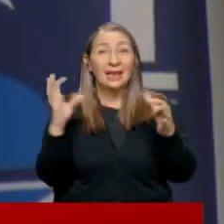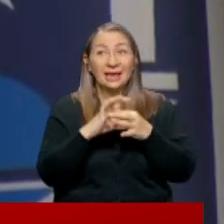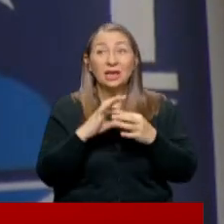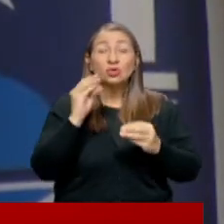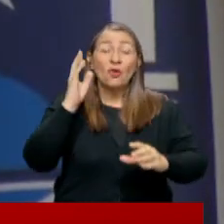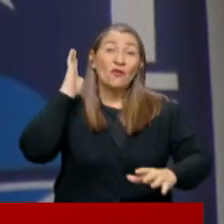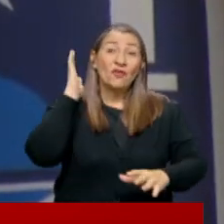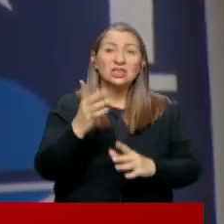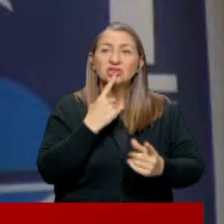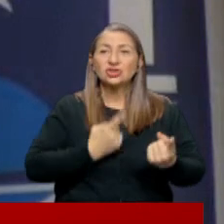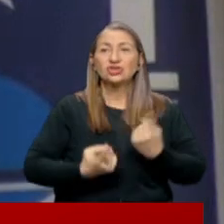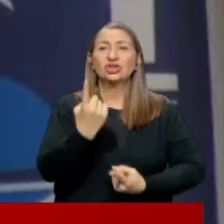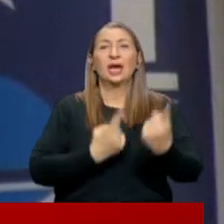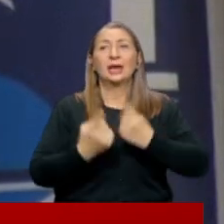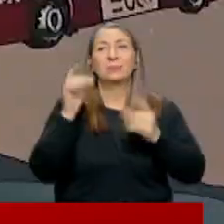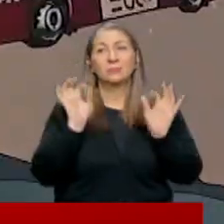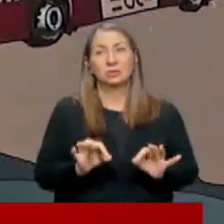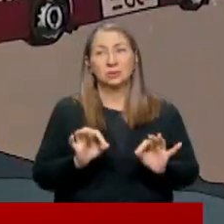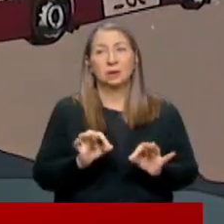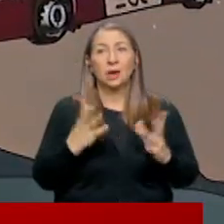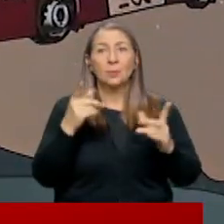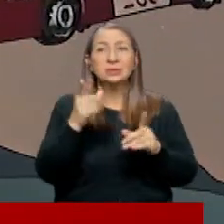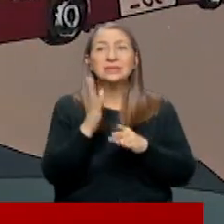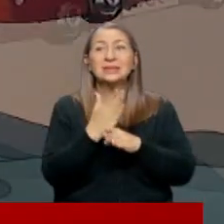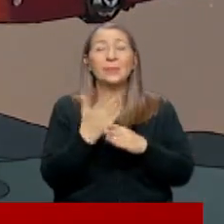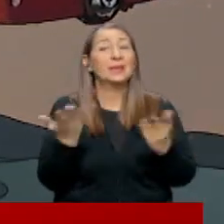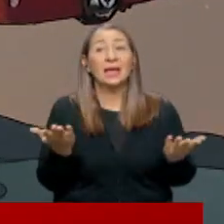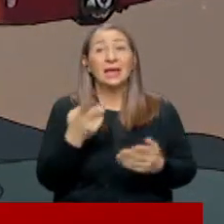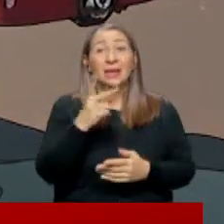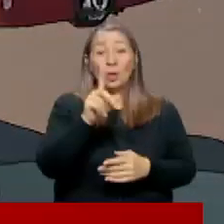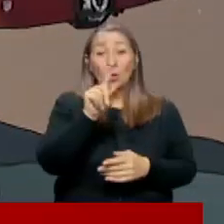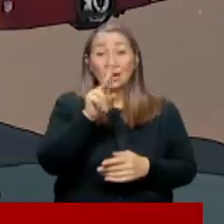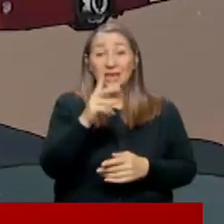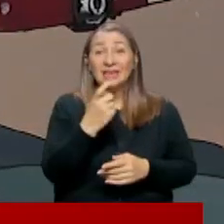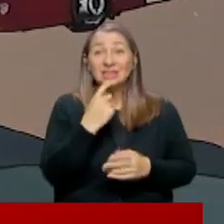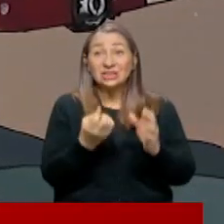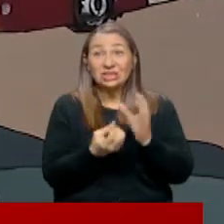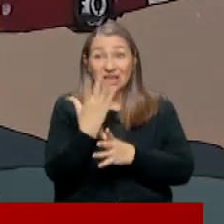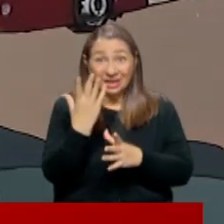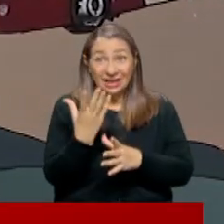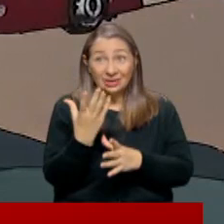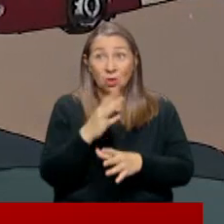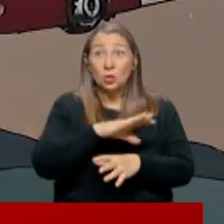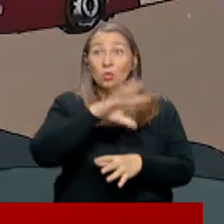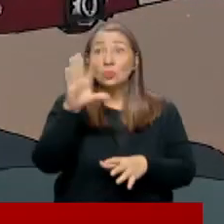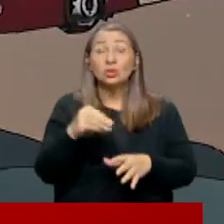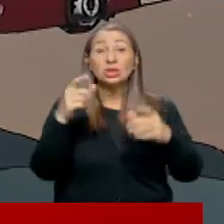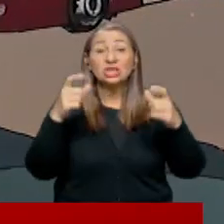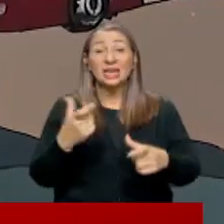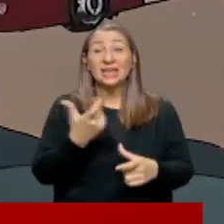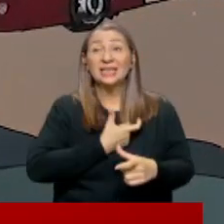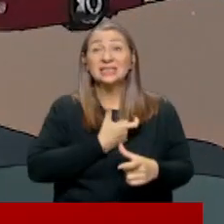aşırı derecede şikayetler gelmeye başladı ama bunun sebebi nedir 2012 yılında çıkarılan Bütün Şehir